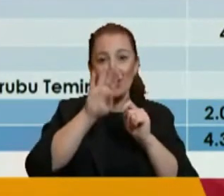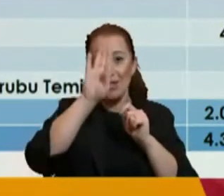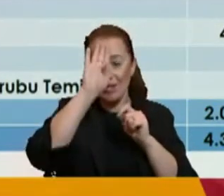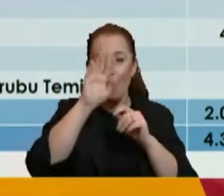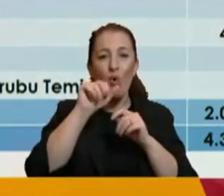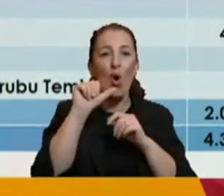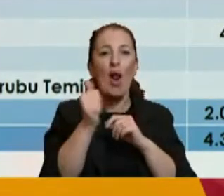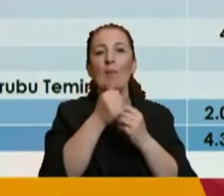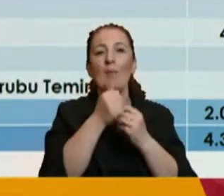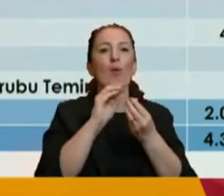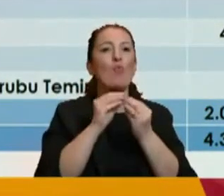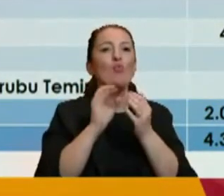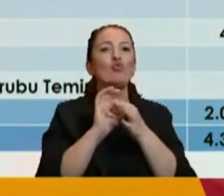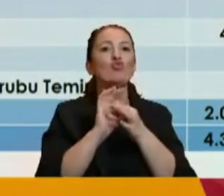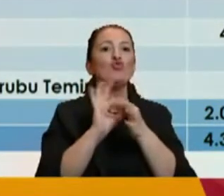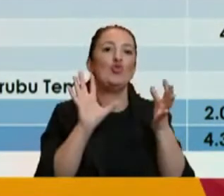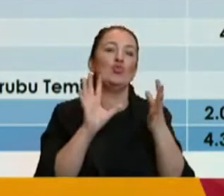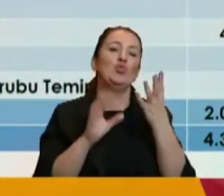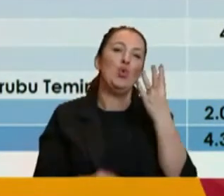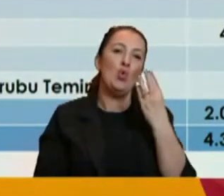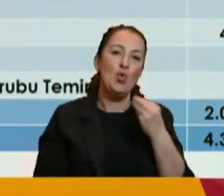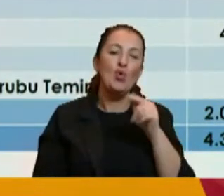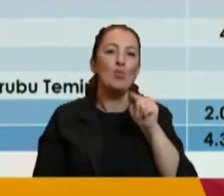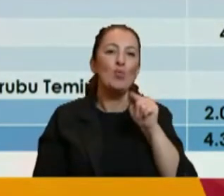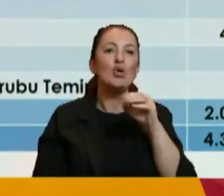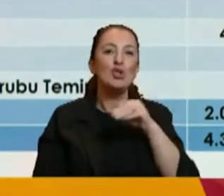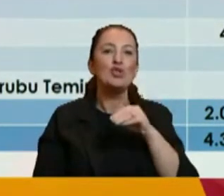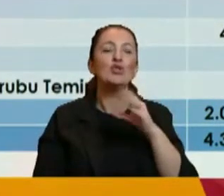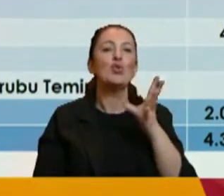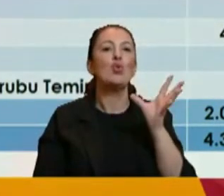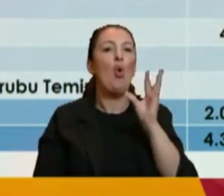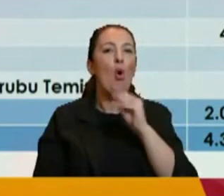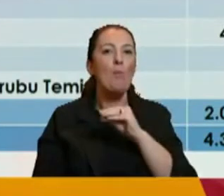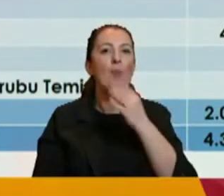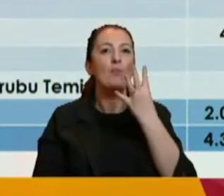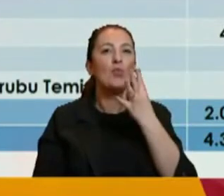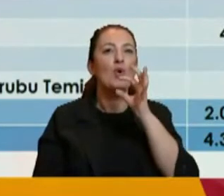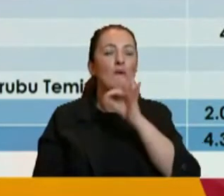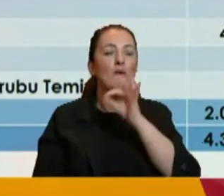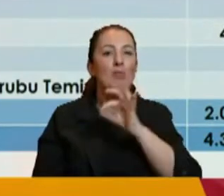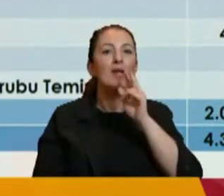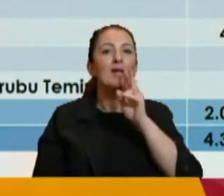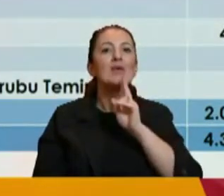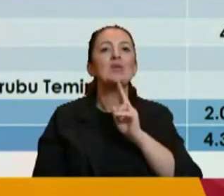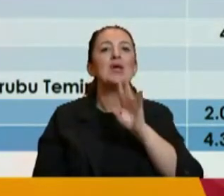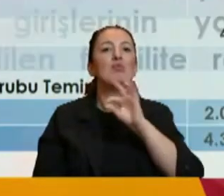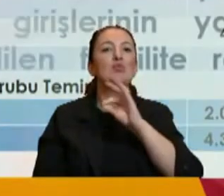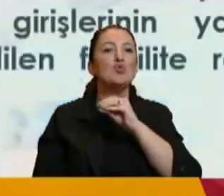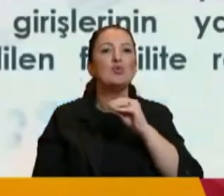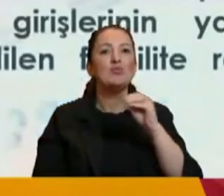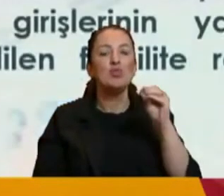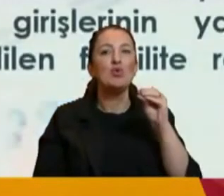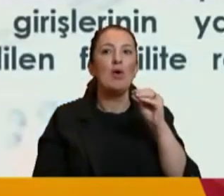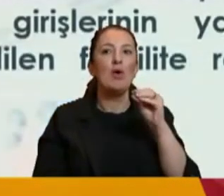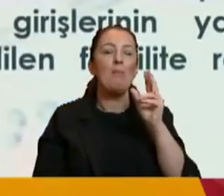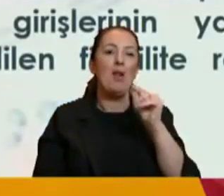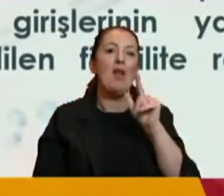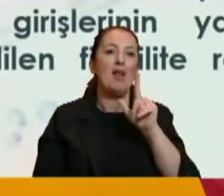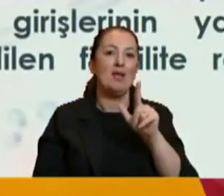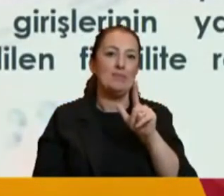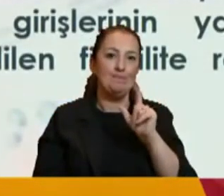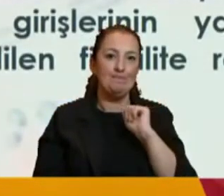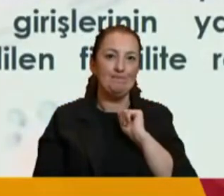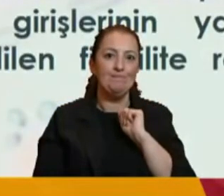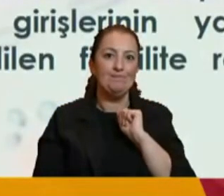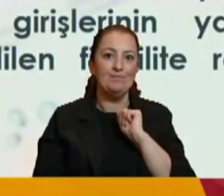problemlerini çözmüş olacağız Bununla ilgili toplam 4 milyar 370 milyon bir bedel gerekiyor Bu